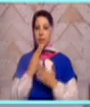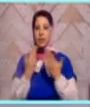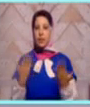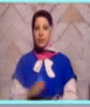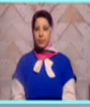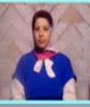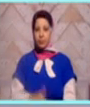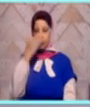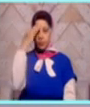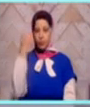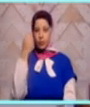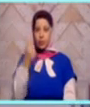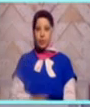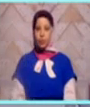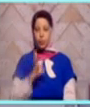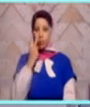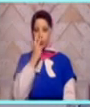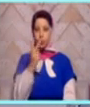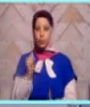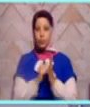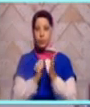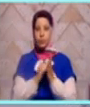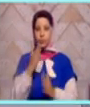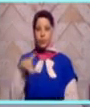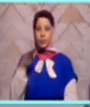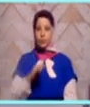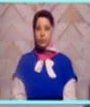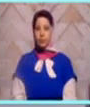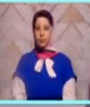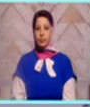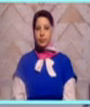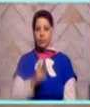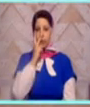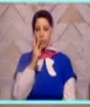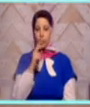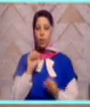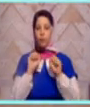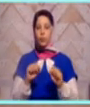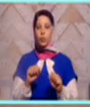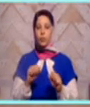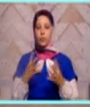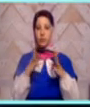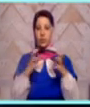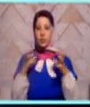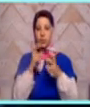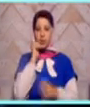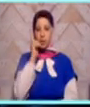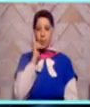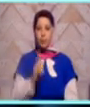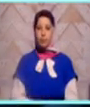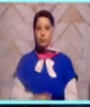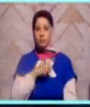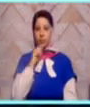أغنية، تحياتي لحضرتك تنضم ولمشاهدي حضرتك الكرام. يعني عايزة أتوقف أمام تفاصيل الخبر يا